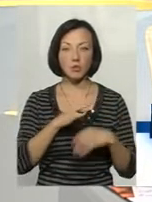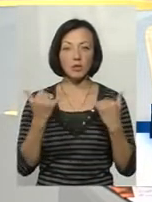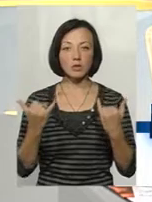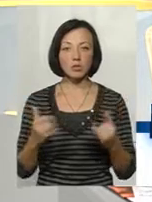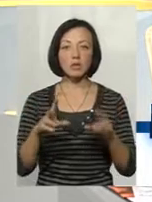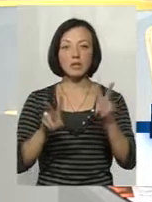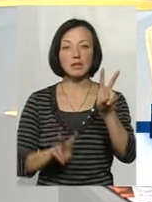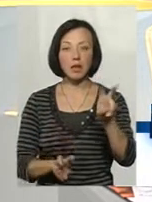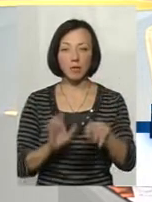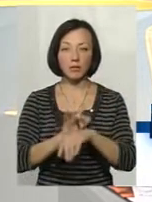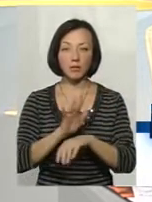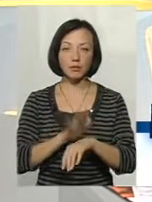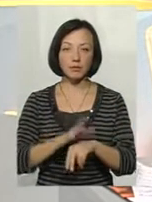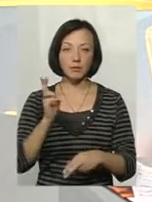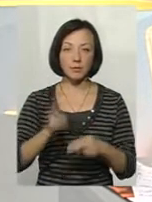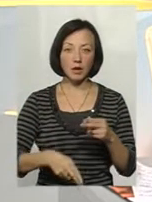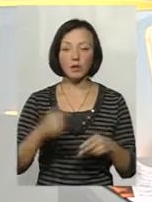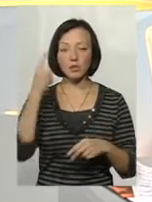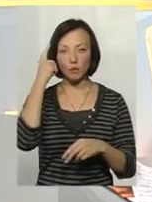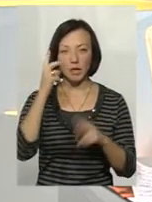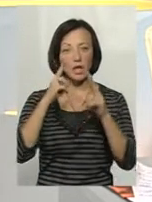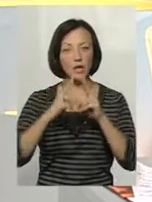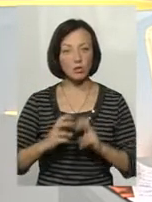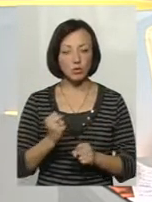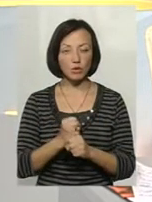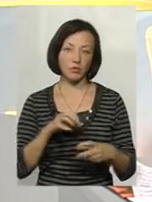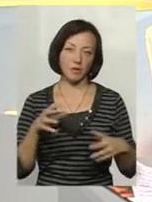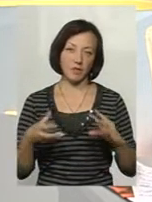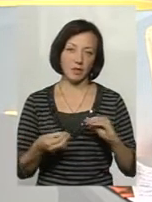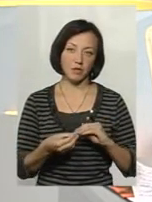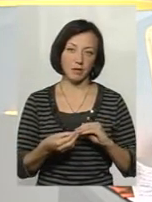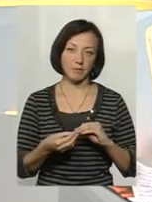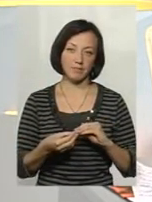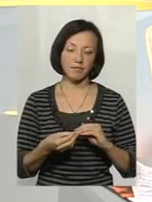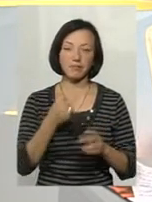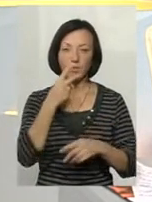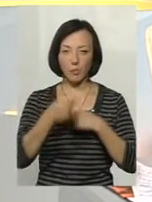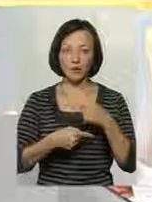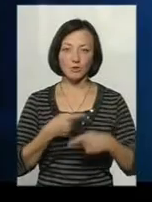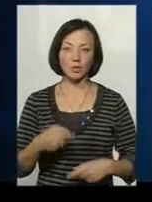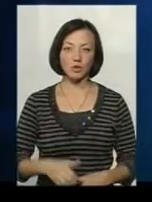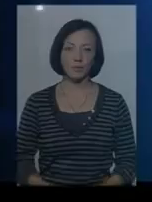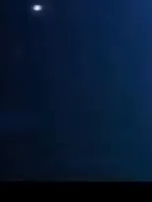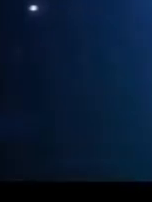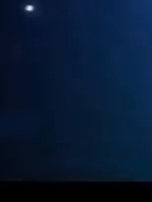сьогодні тема вичерпана. Думайте, аналізуйте, робіть висновки. Побачимось.